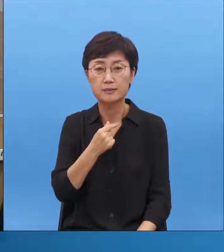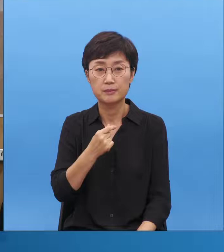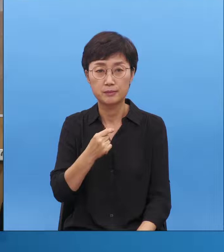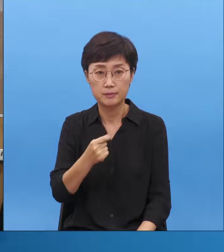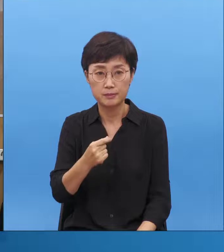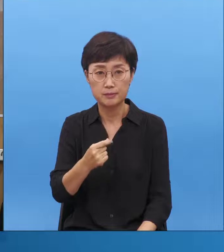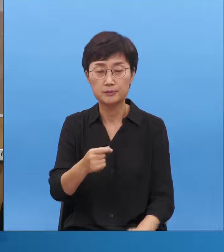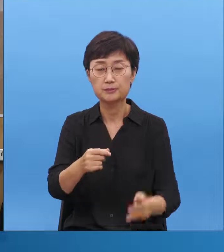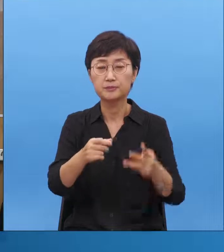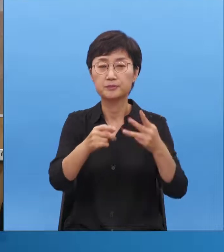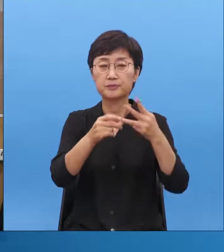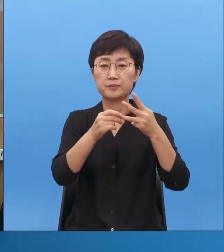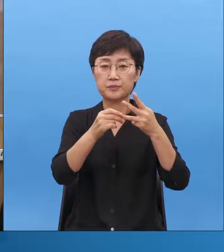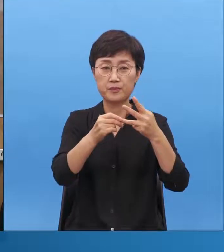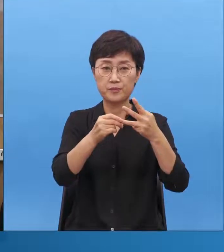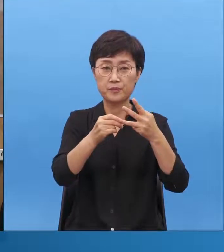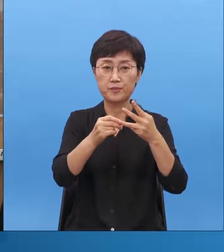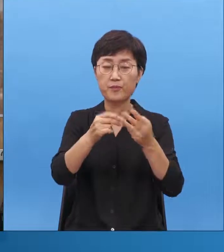찬송하리로다.